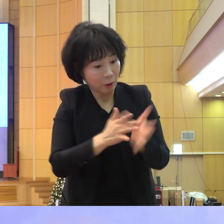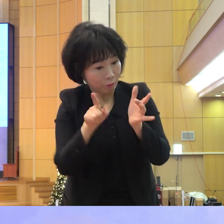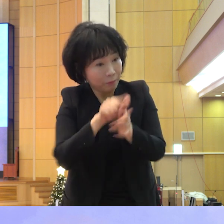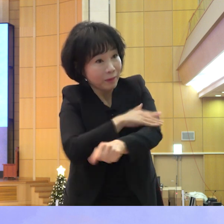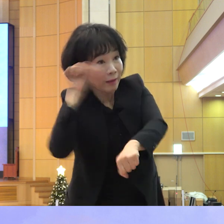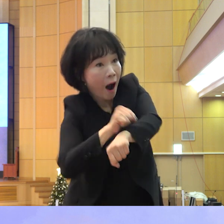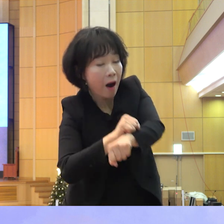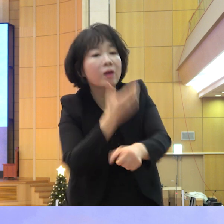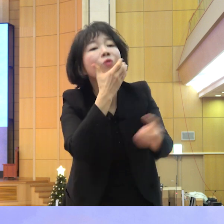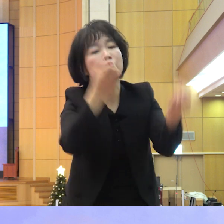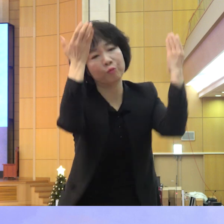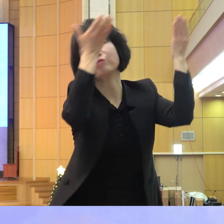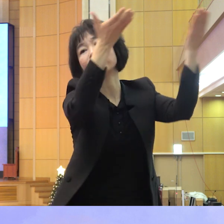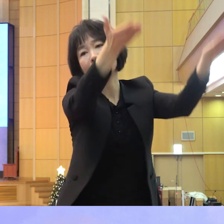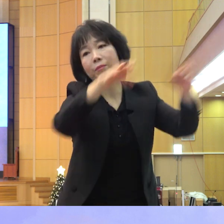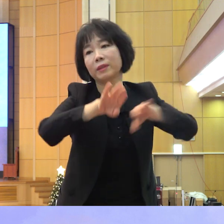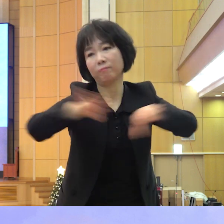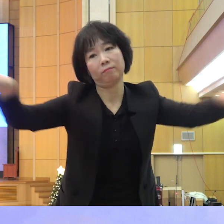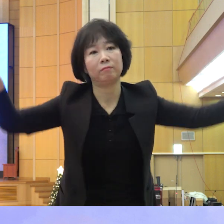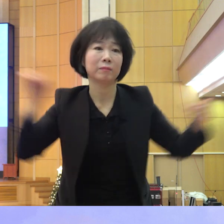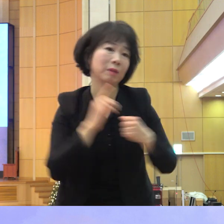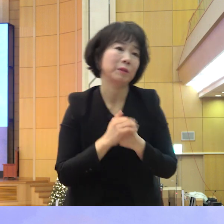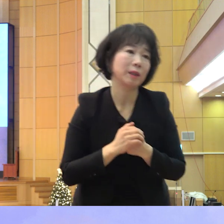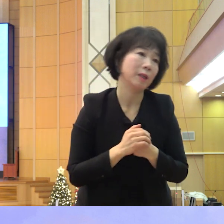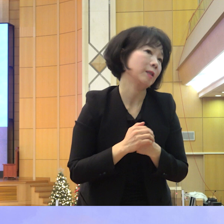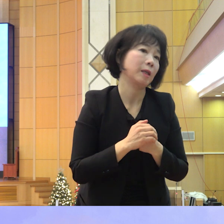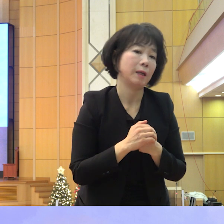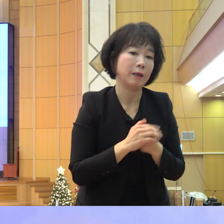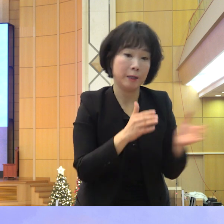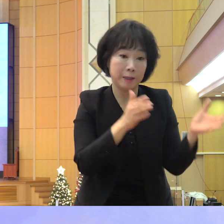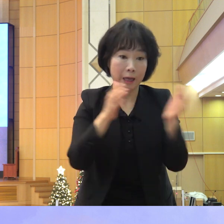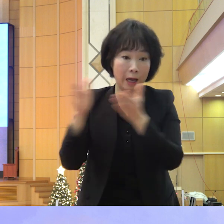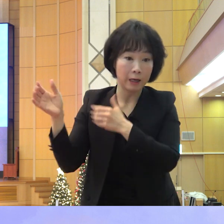축복해 주시는 것입니다. 출애굽기 15장 26절입니다.